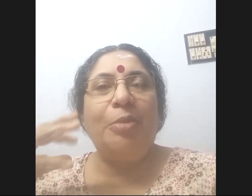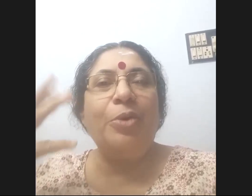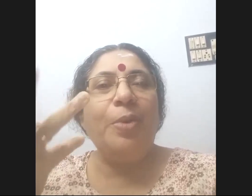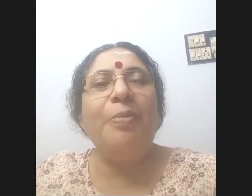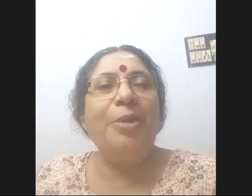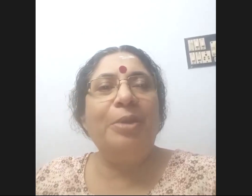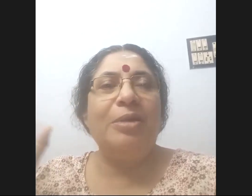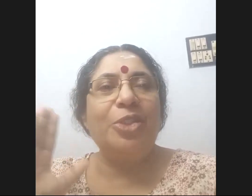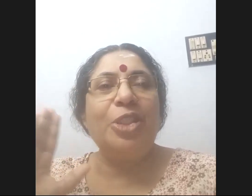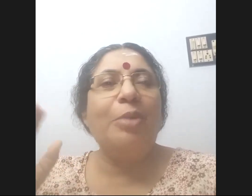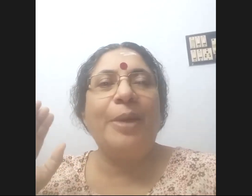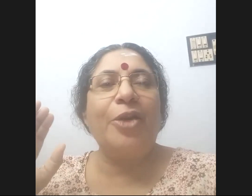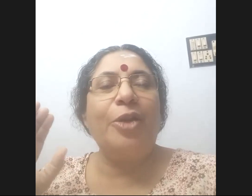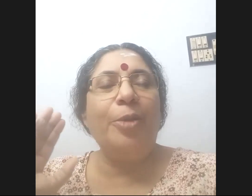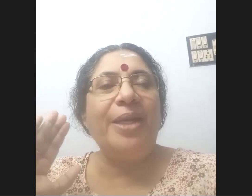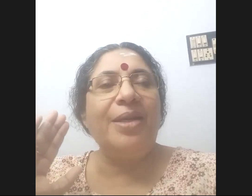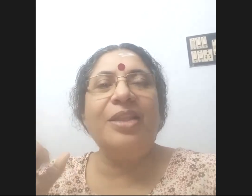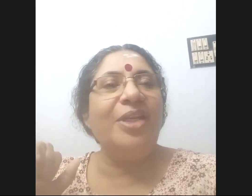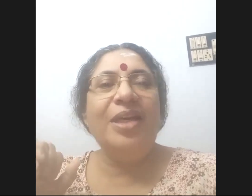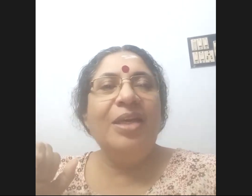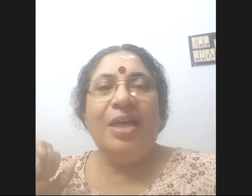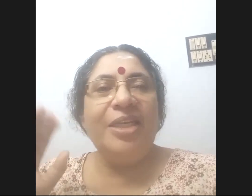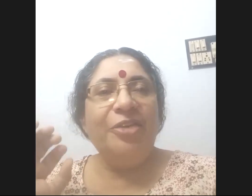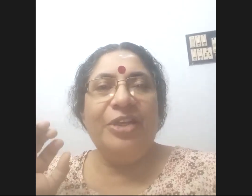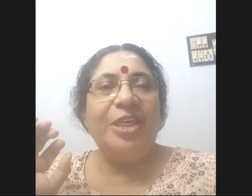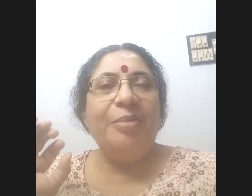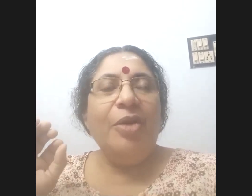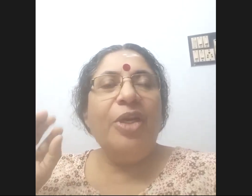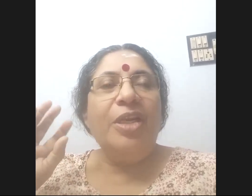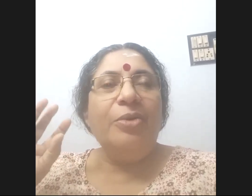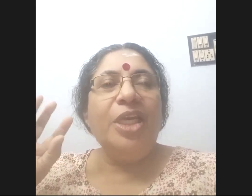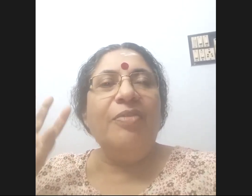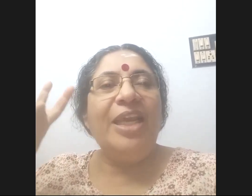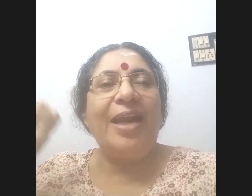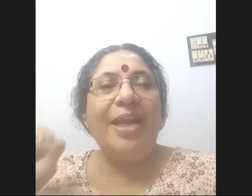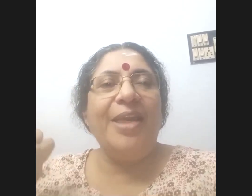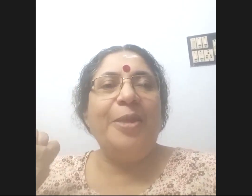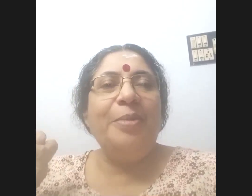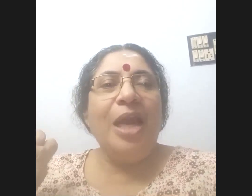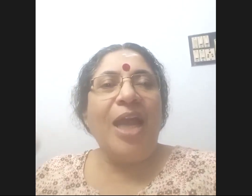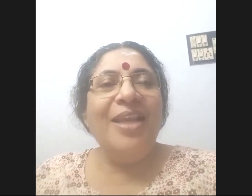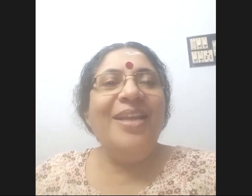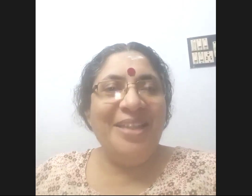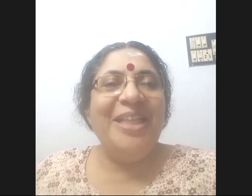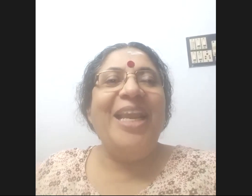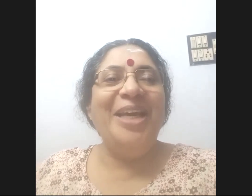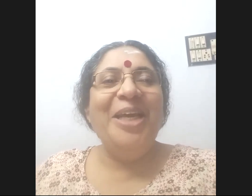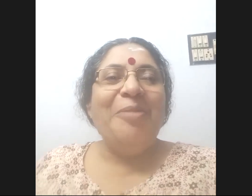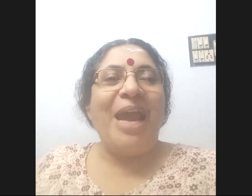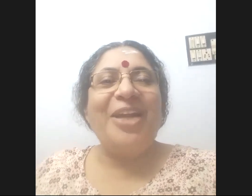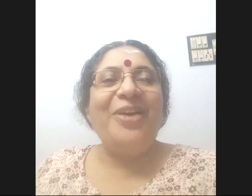ഇപ്പൊ നമുക്ക് ഒരുപാട് പേര് കുറിച്ച് നമുക്ക് പറയണല്ലോ, ഒരു പെട്ടെന്ന് അവര് ഐഡന്റിഫൈ ചെയ്യും ഉടനെ. ഒന്നുകിൽ വലിയ കണ്ണായിരിക്കും, അല്ലെങ്കിൽ